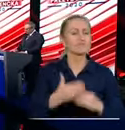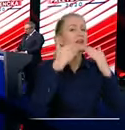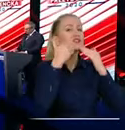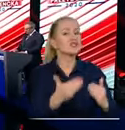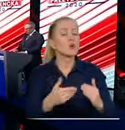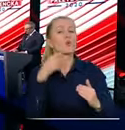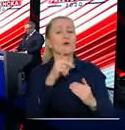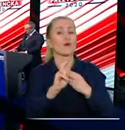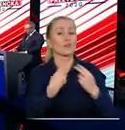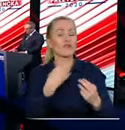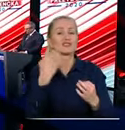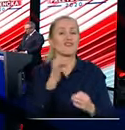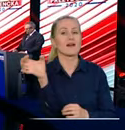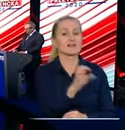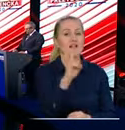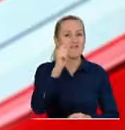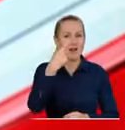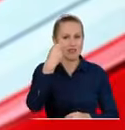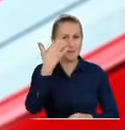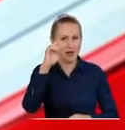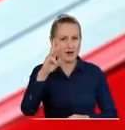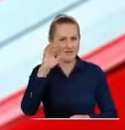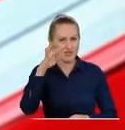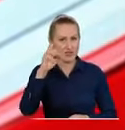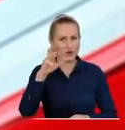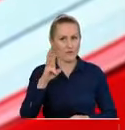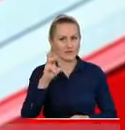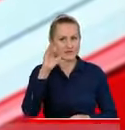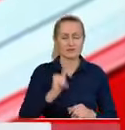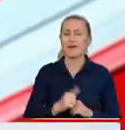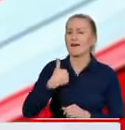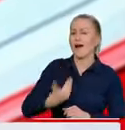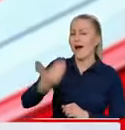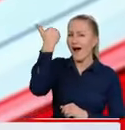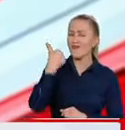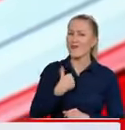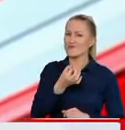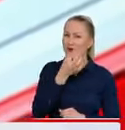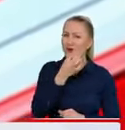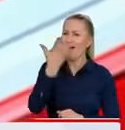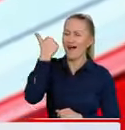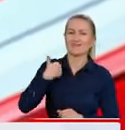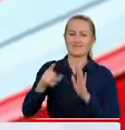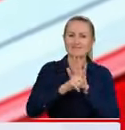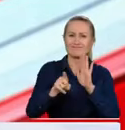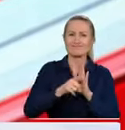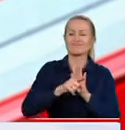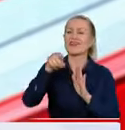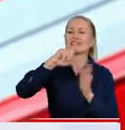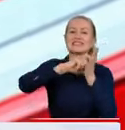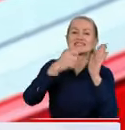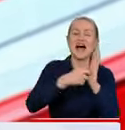będzie odpowiadał Waldemar Witkowski. Jako młody człowiek uczęszczałem na lekcje religii do sal katechetycznych